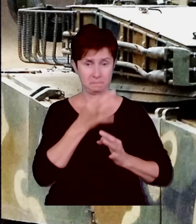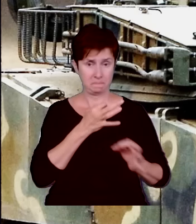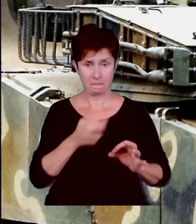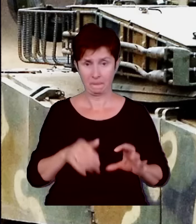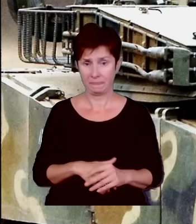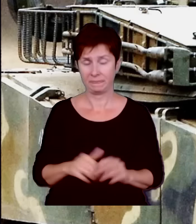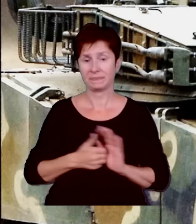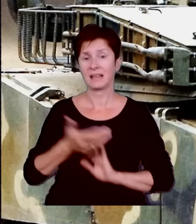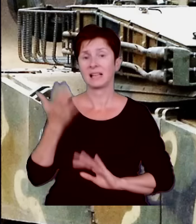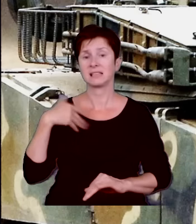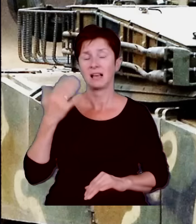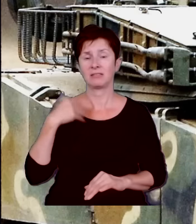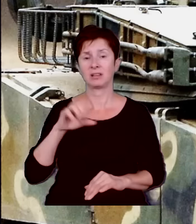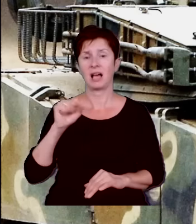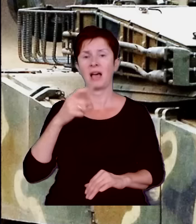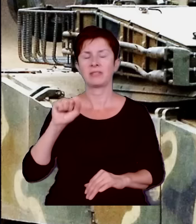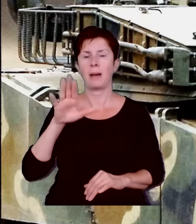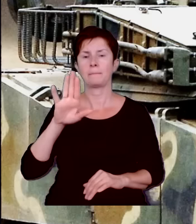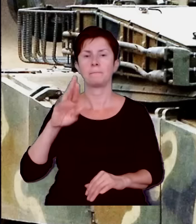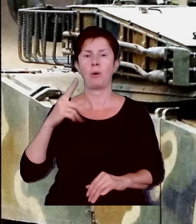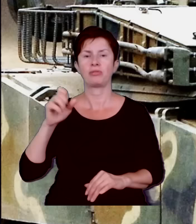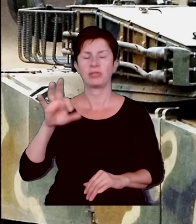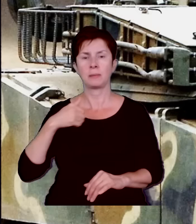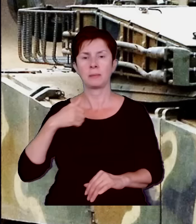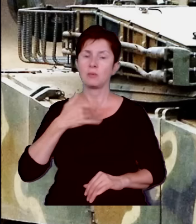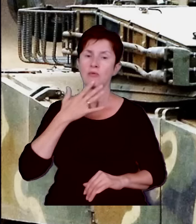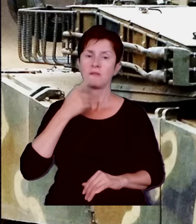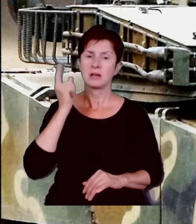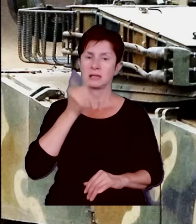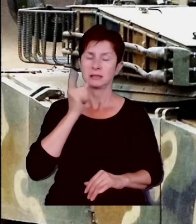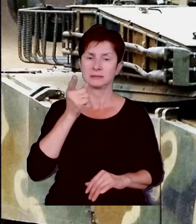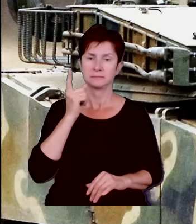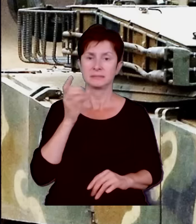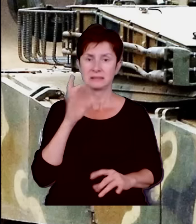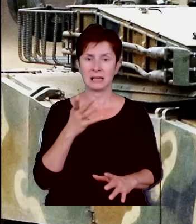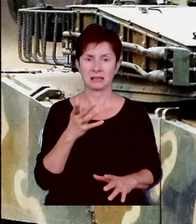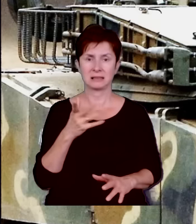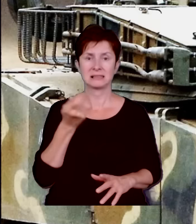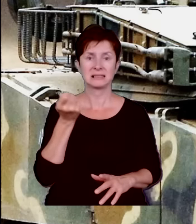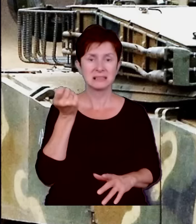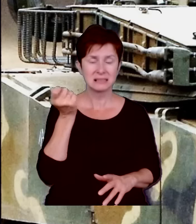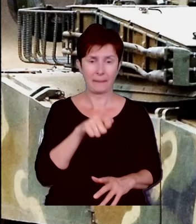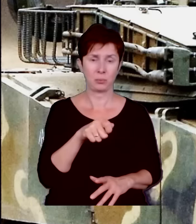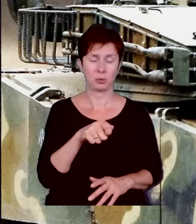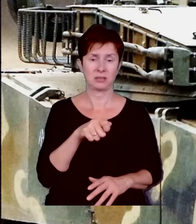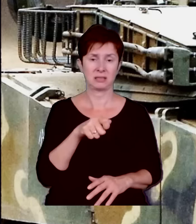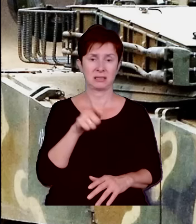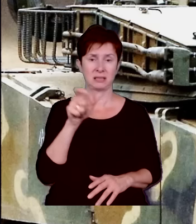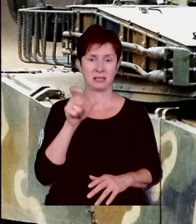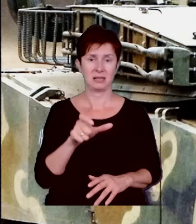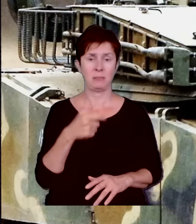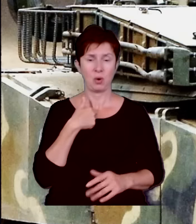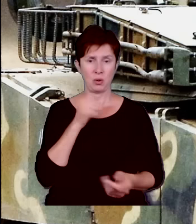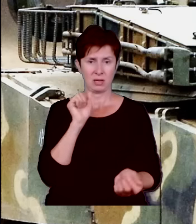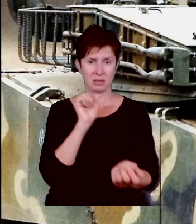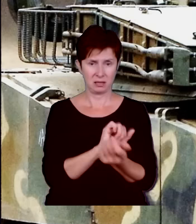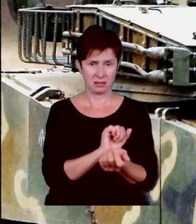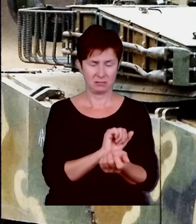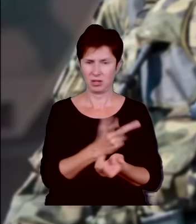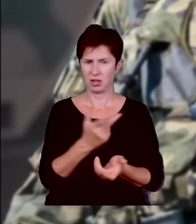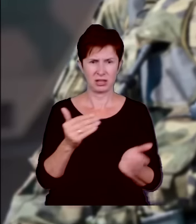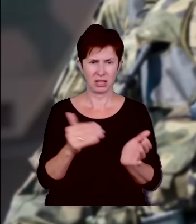Bodnar jeszcze w swojej poprzedniej roli upominał że też jako rzecznik właśnie Zabójcy Zabójcy Zabójcy założono kajdanki niepotrzebnie